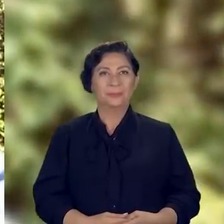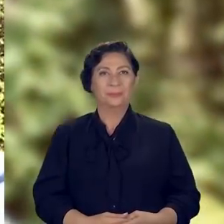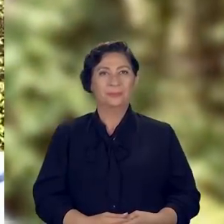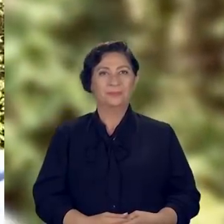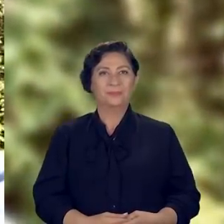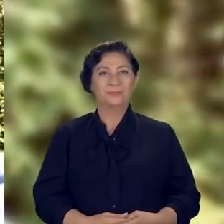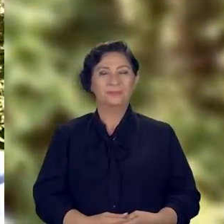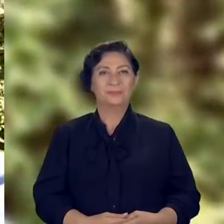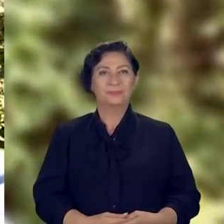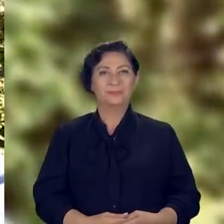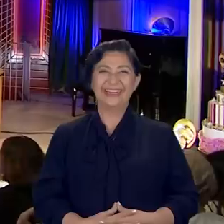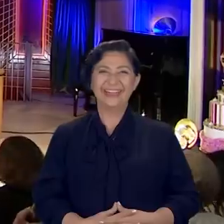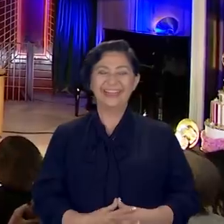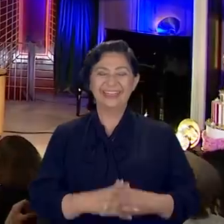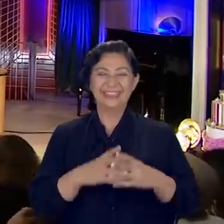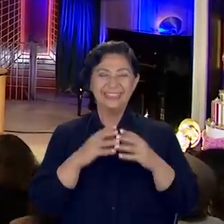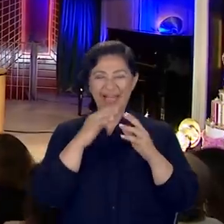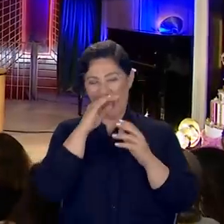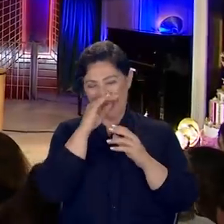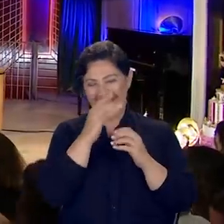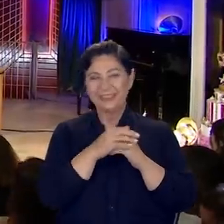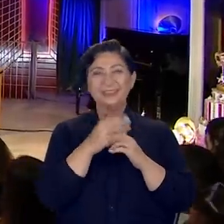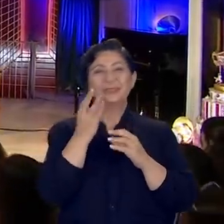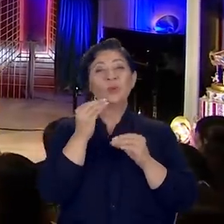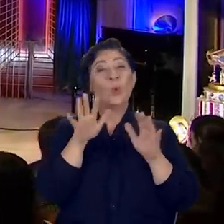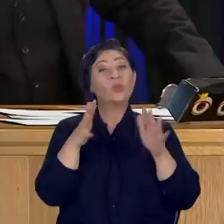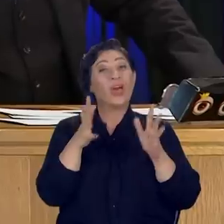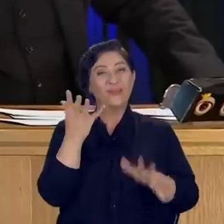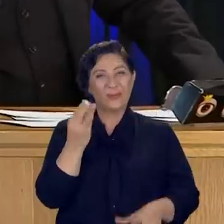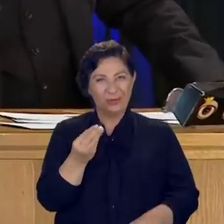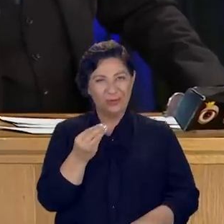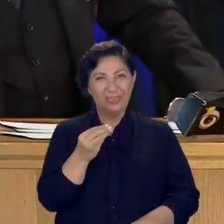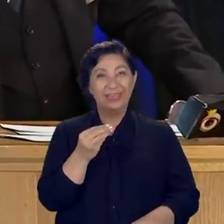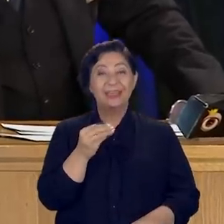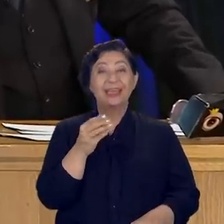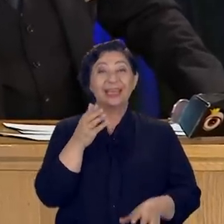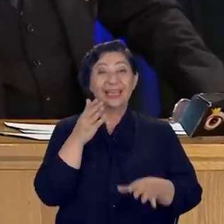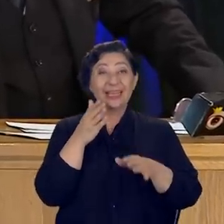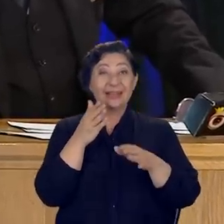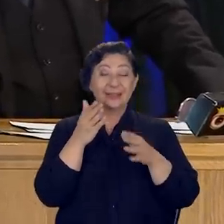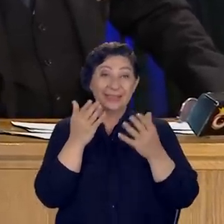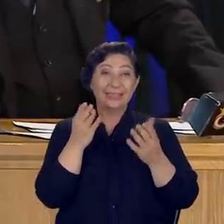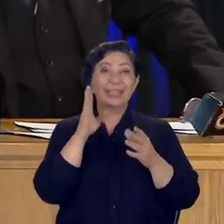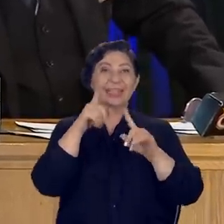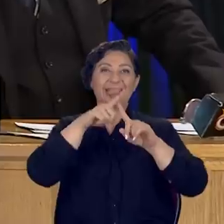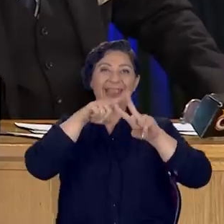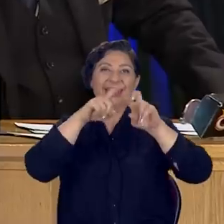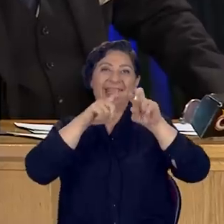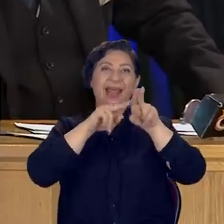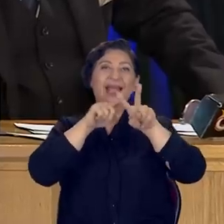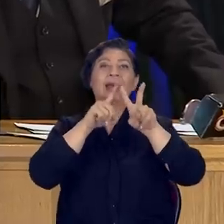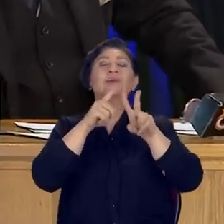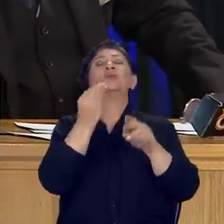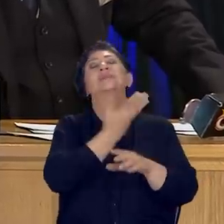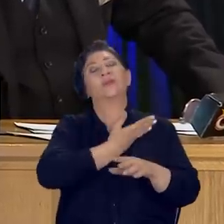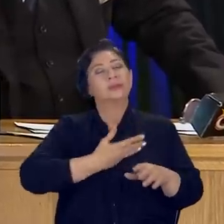İyi bayramlar. Dur. Çok garip oldu. Yani tabii ki Tarkan'ı çok seviyoruz. Canımız,